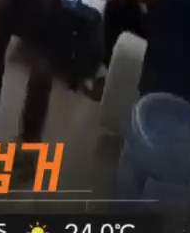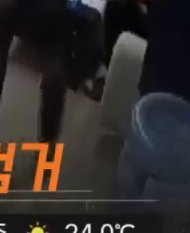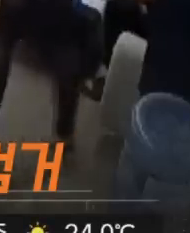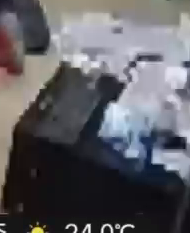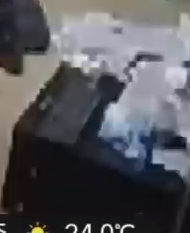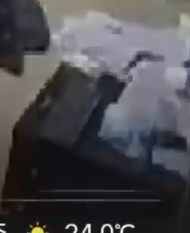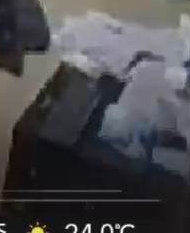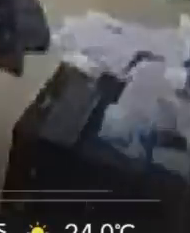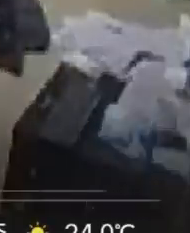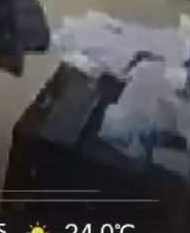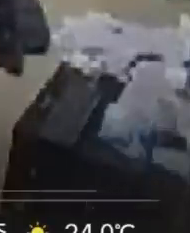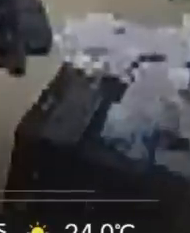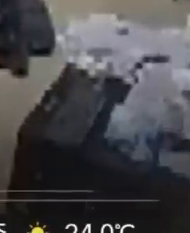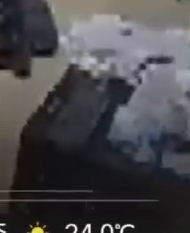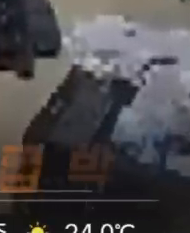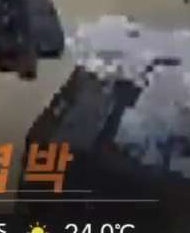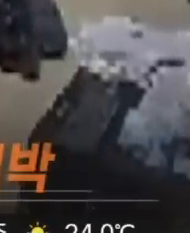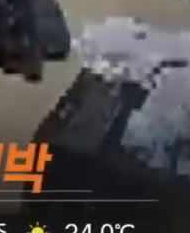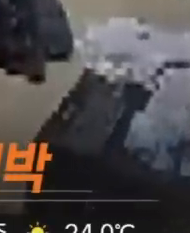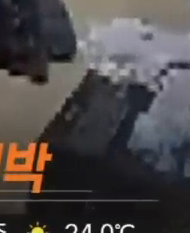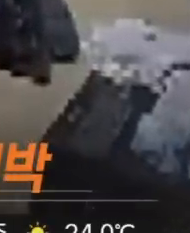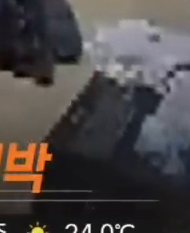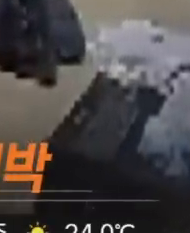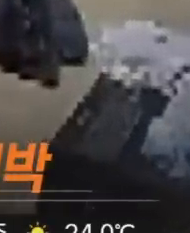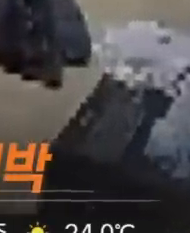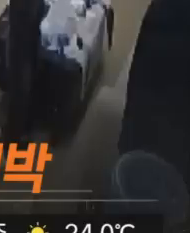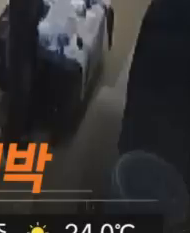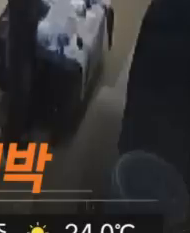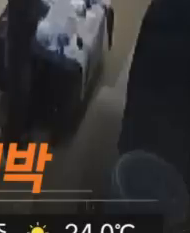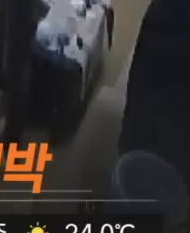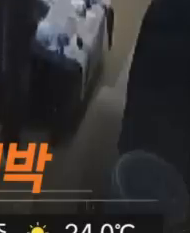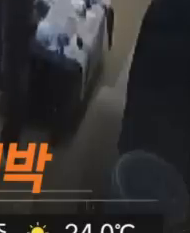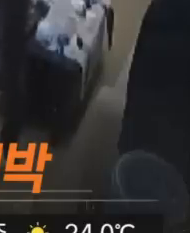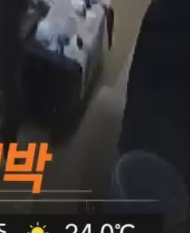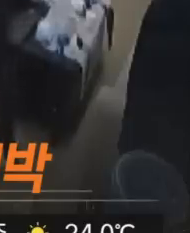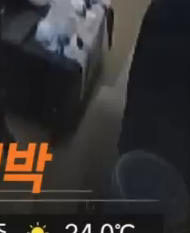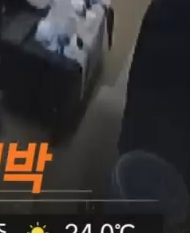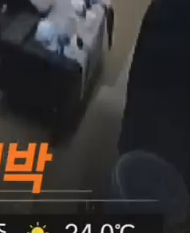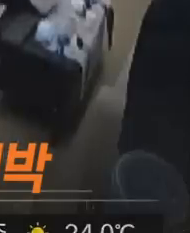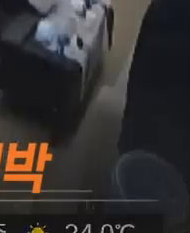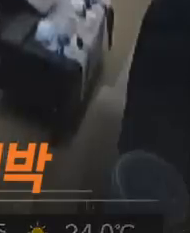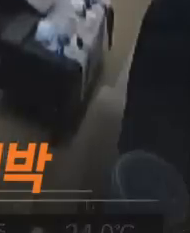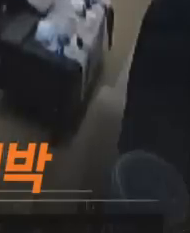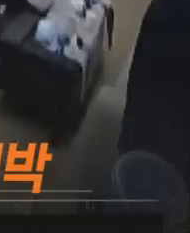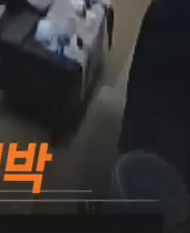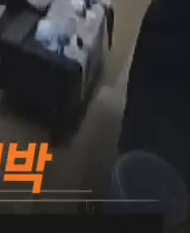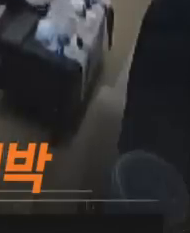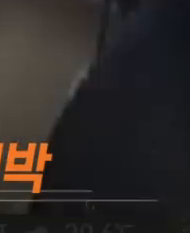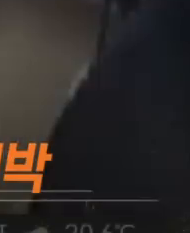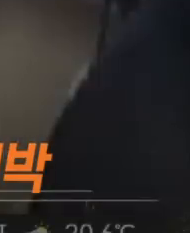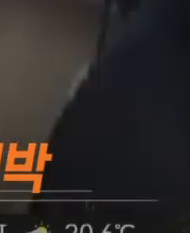검거됐습니다. 이들은 차용증을 빌미로 피해자들의 가족까지 협박했습니다.